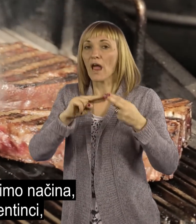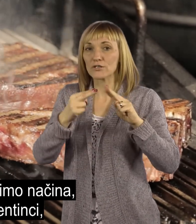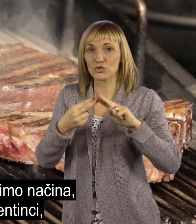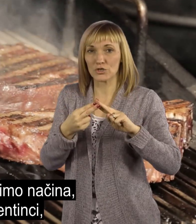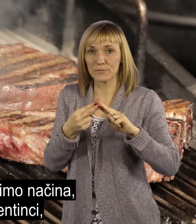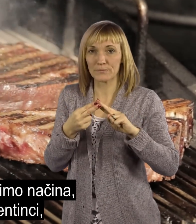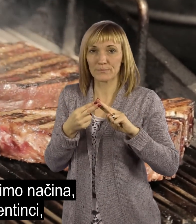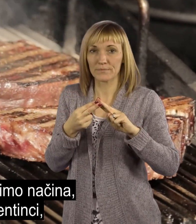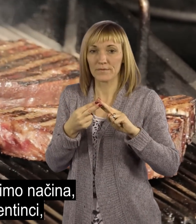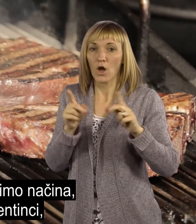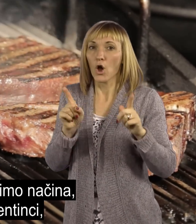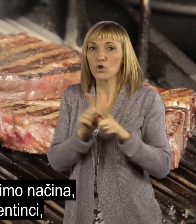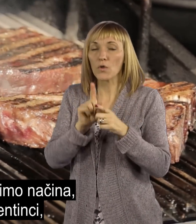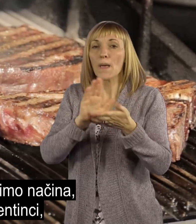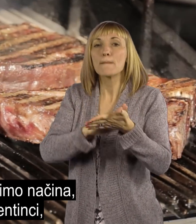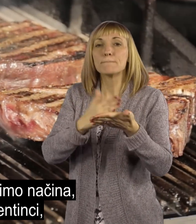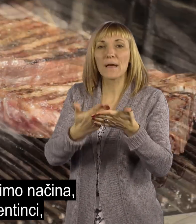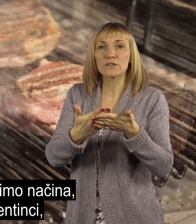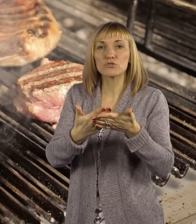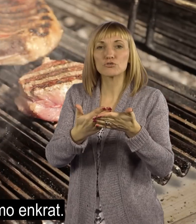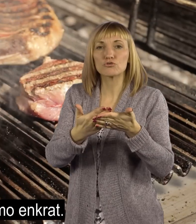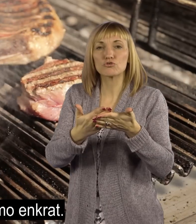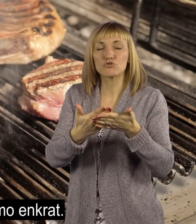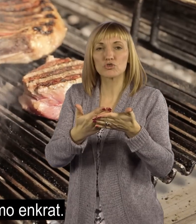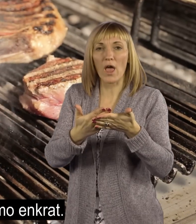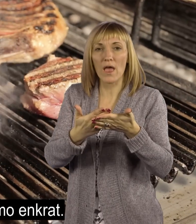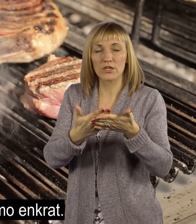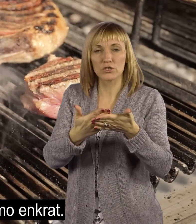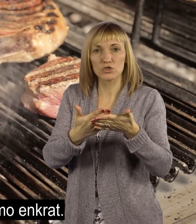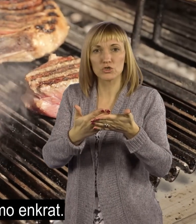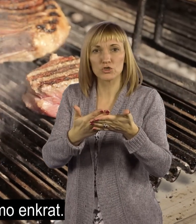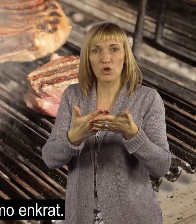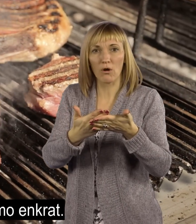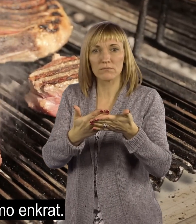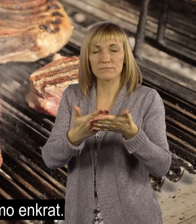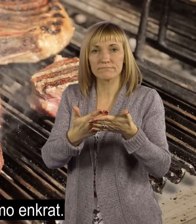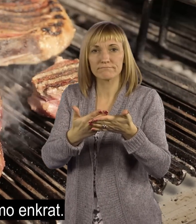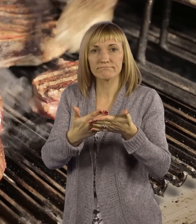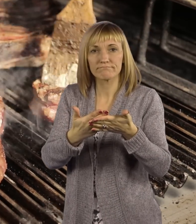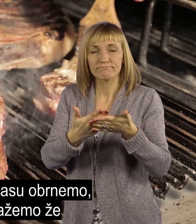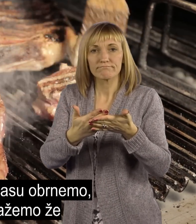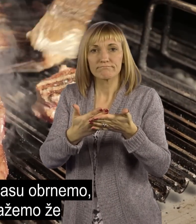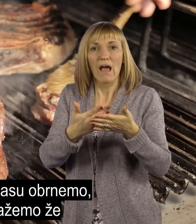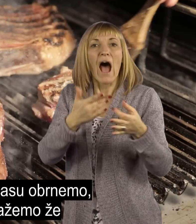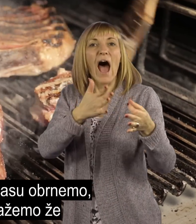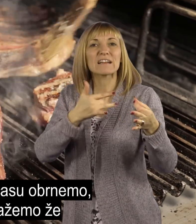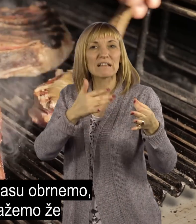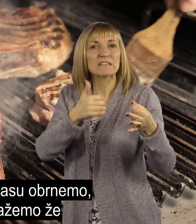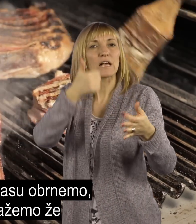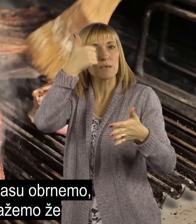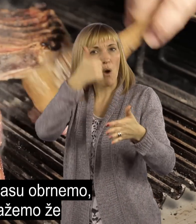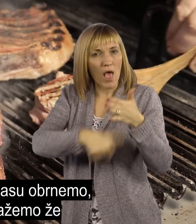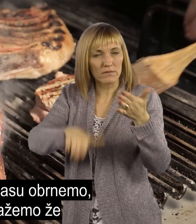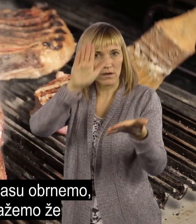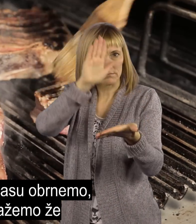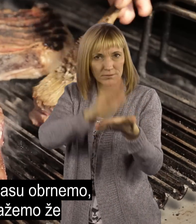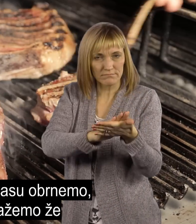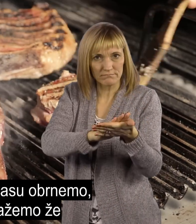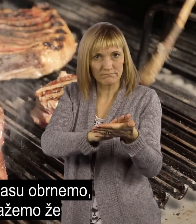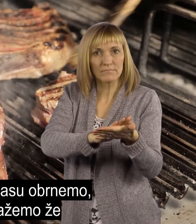načina, tako kot pečejo Argentinci, da stejk obrnejo samo enkrat. Ko stejk obrnemo po ustreznem